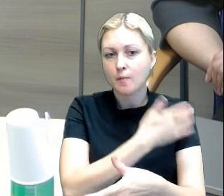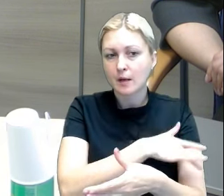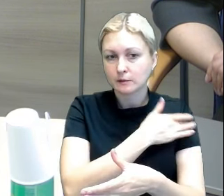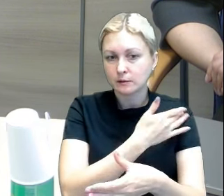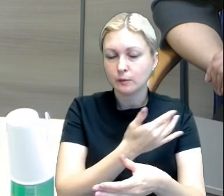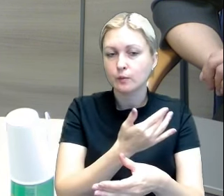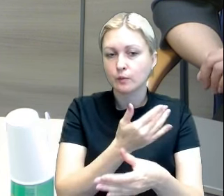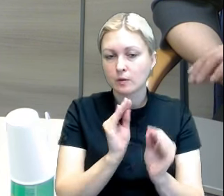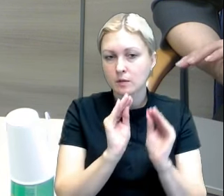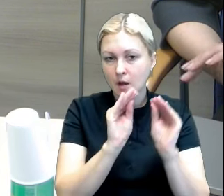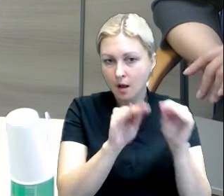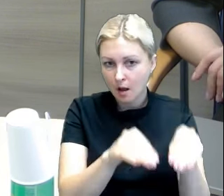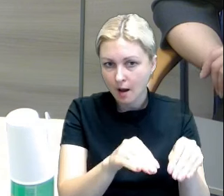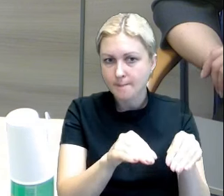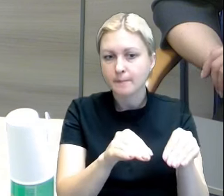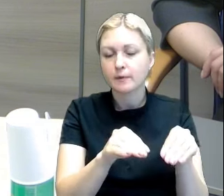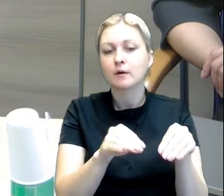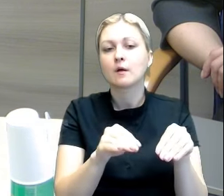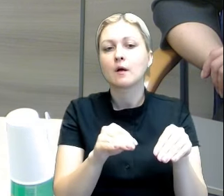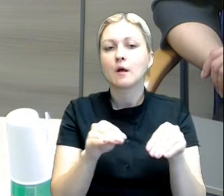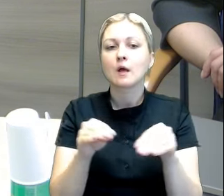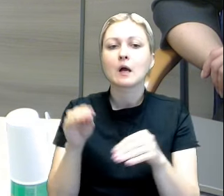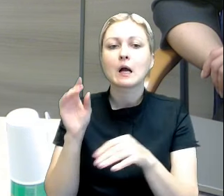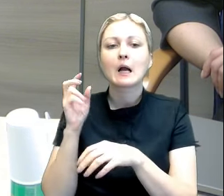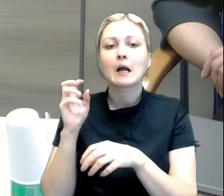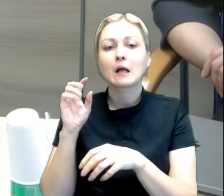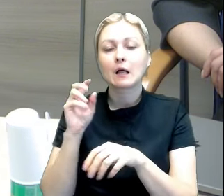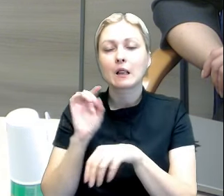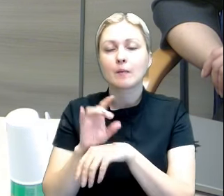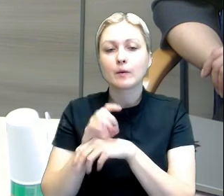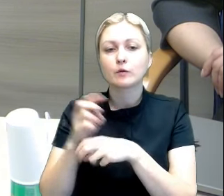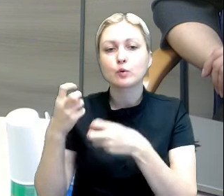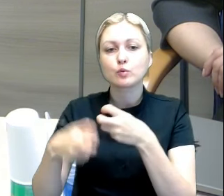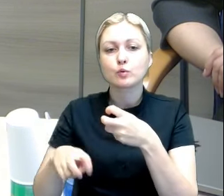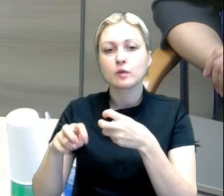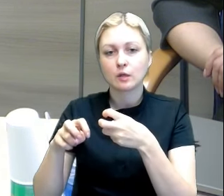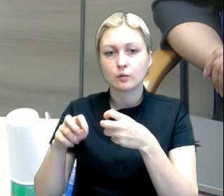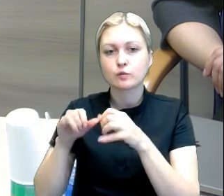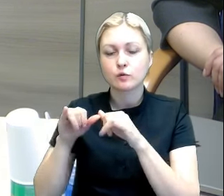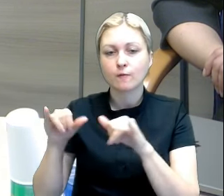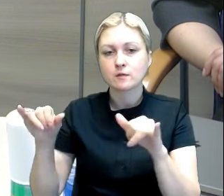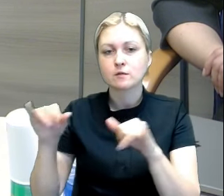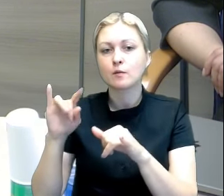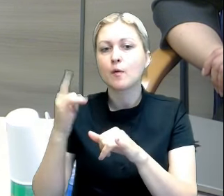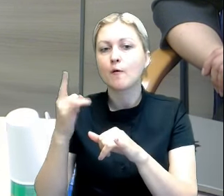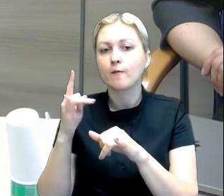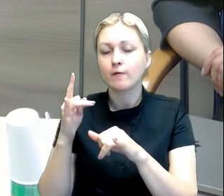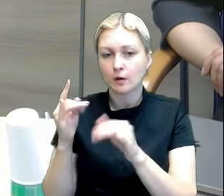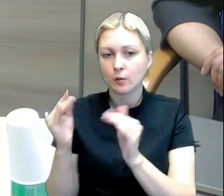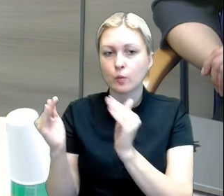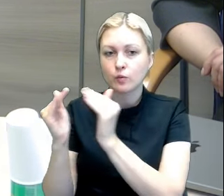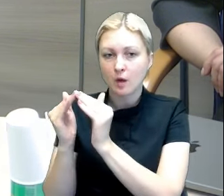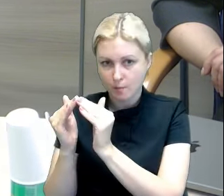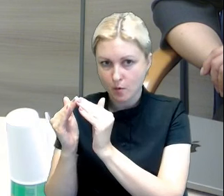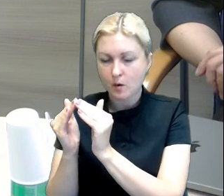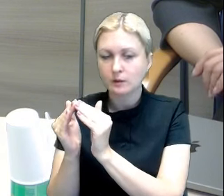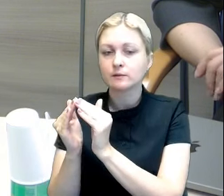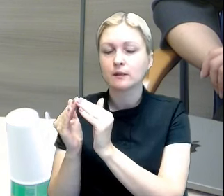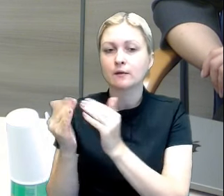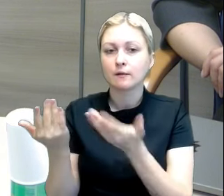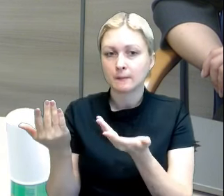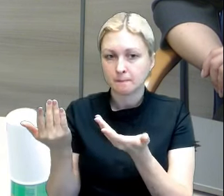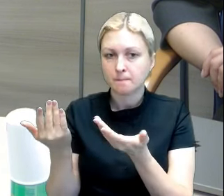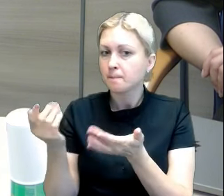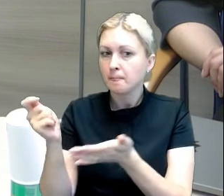paslaugų tiekimo klaipėdos sutrikusio vystymo kūikių namuose dėl ko klausiu dėl to kad iš tikrųjų tas klausimas buvo toks sopus ir bendruomenė